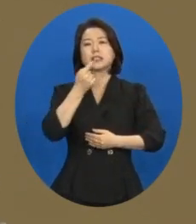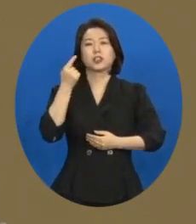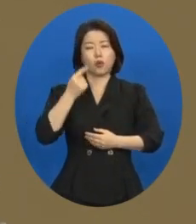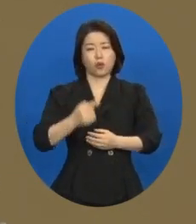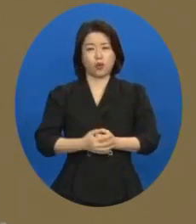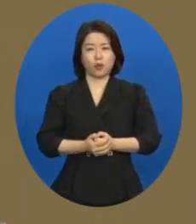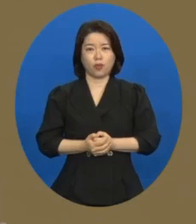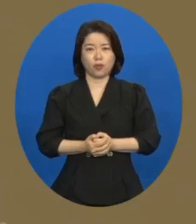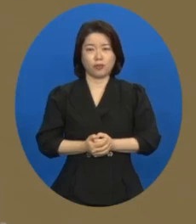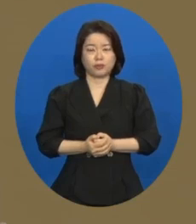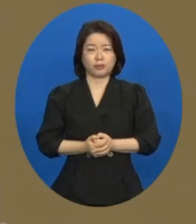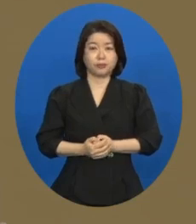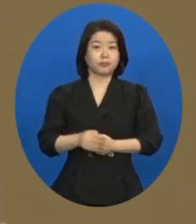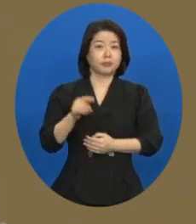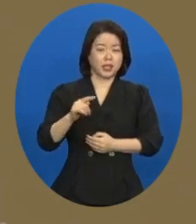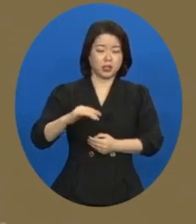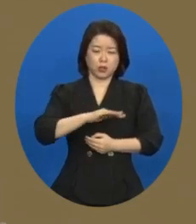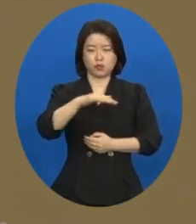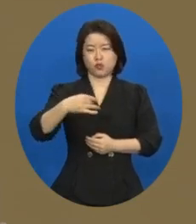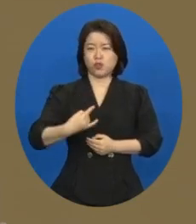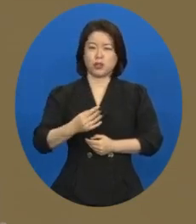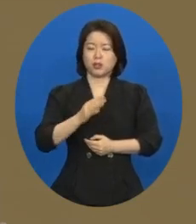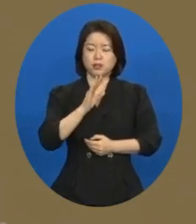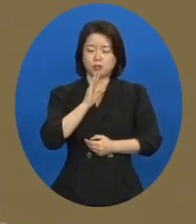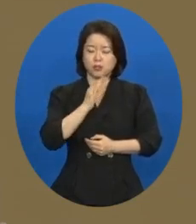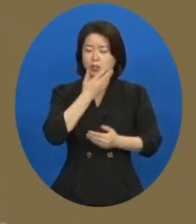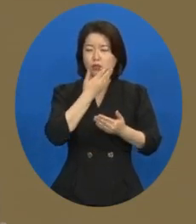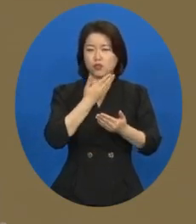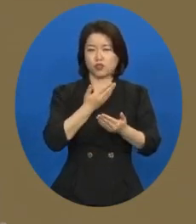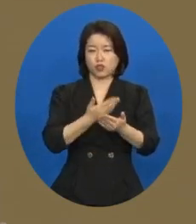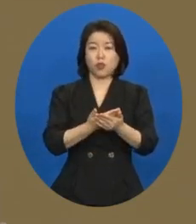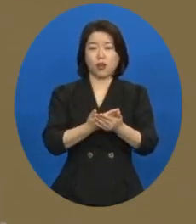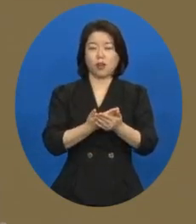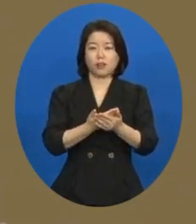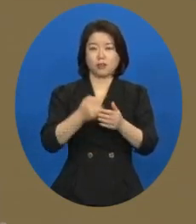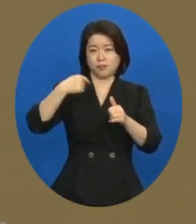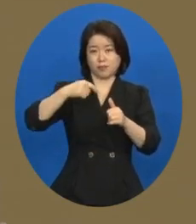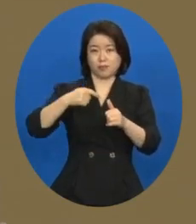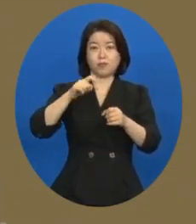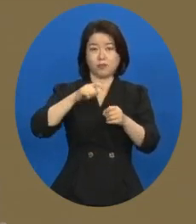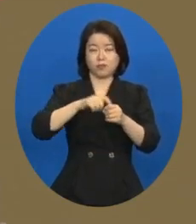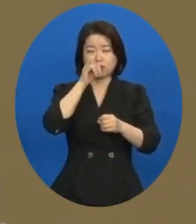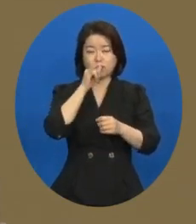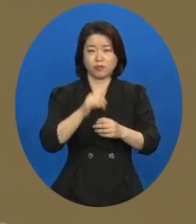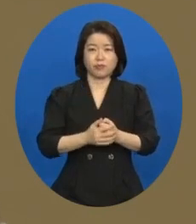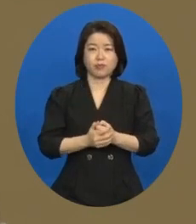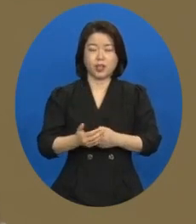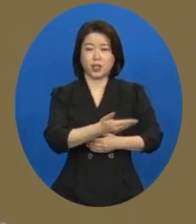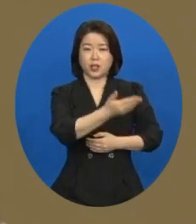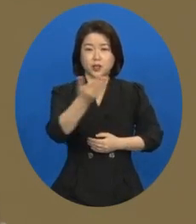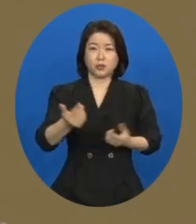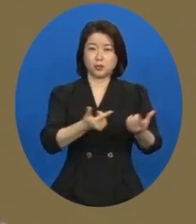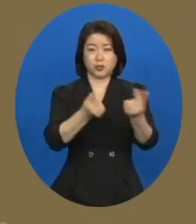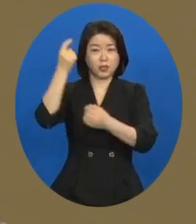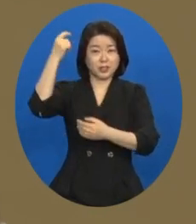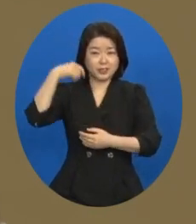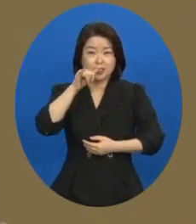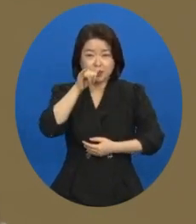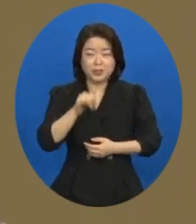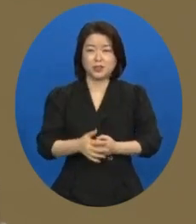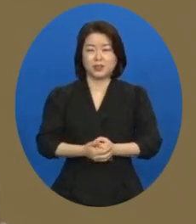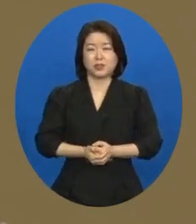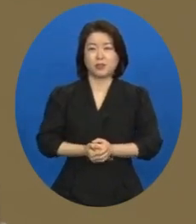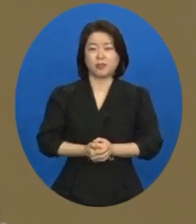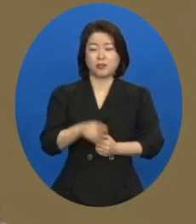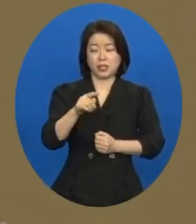여러분, 이것은 우리에게도 대단히 중요한 교훈입니다. 아마 여러분들도 다 느끼실 거예요.